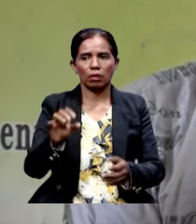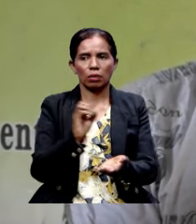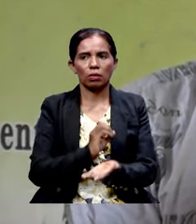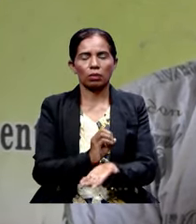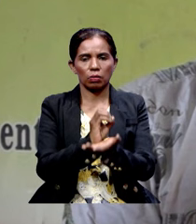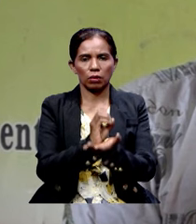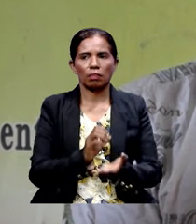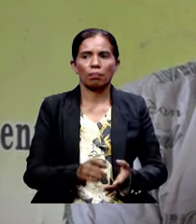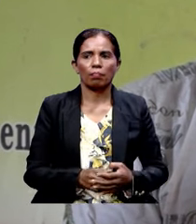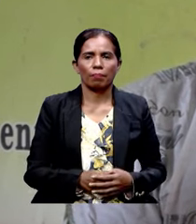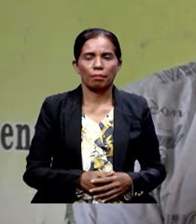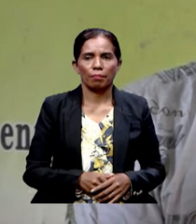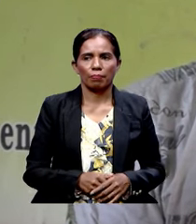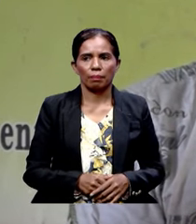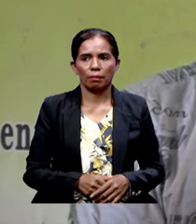kusilarang